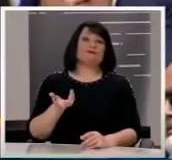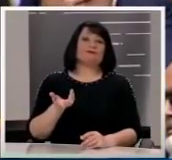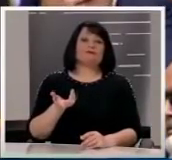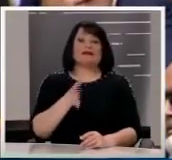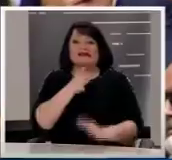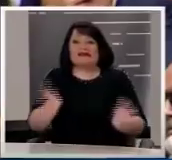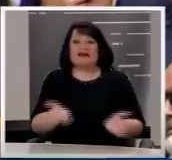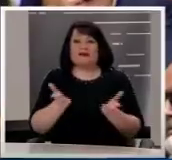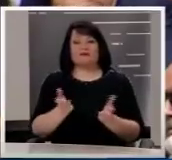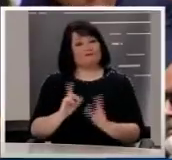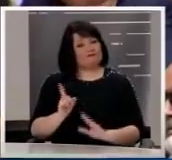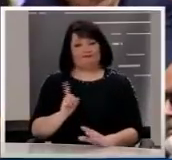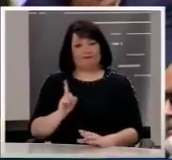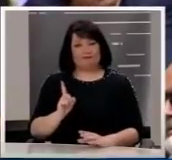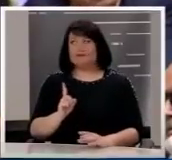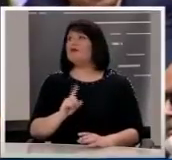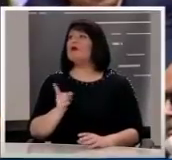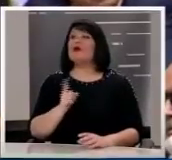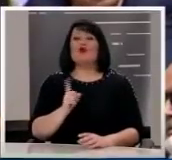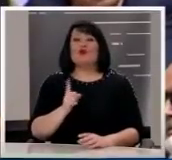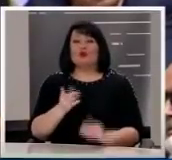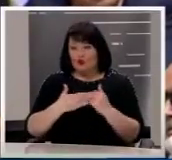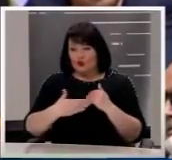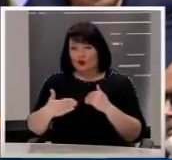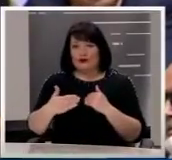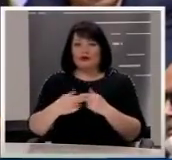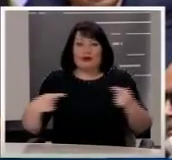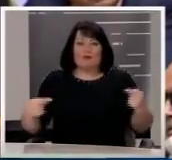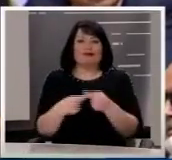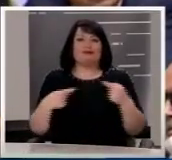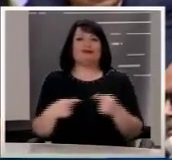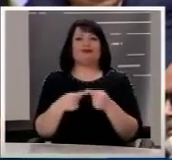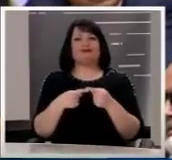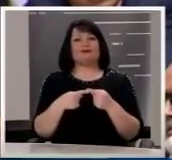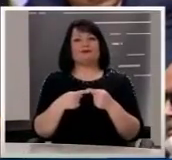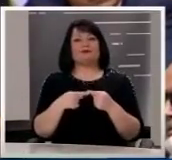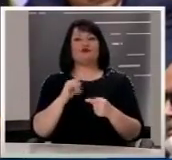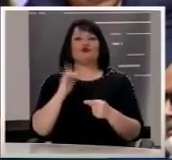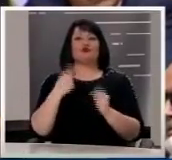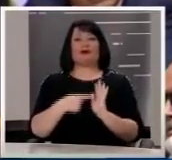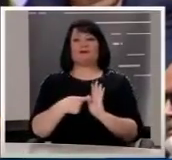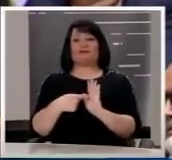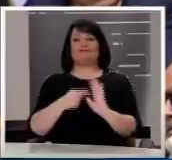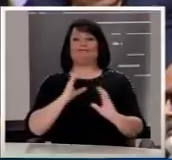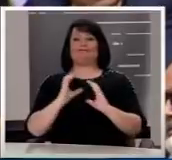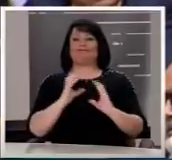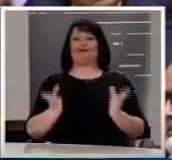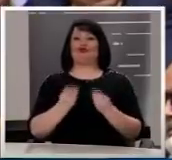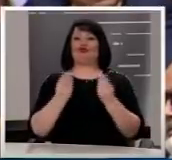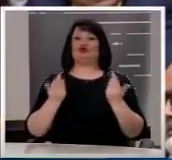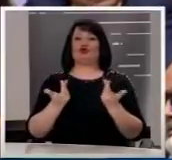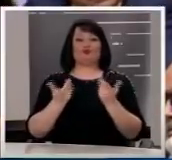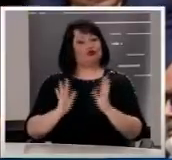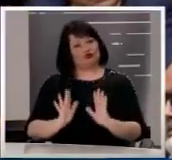πόδι, ούτε σε μια περίοδο έντασης, ούτε σαν μια επικοινωνιακού χαρακτήρα